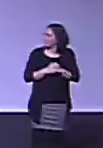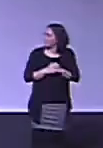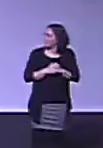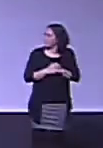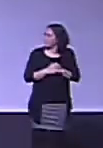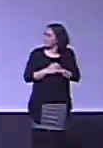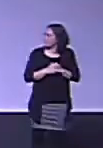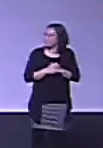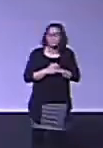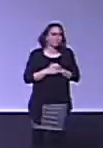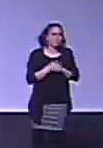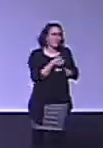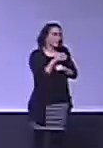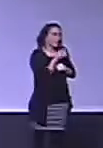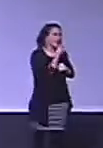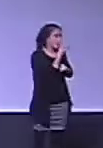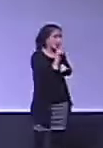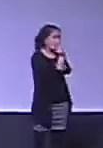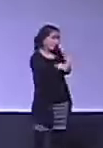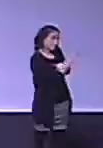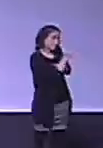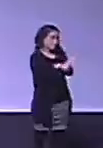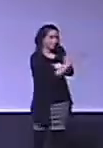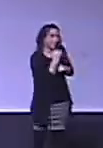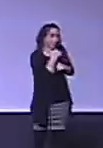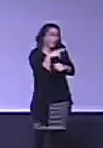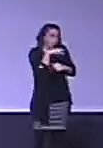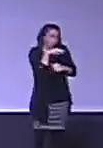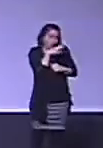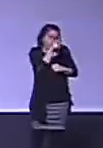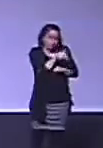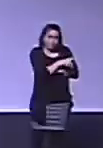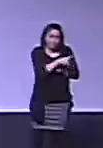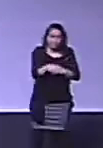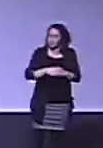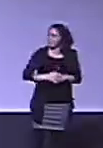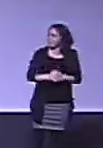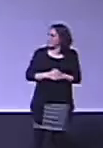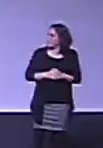itzen batzuk esango diguzu, ez? Izkiguzu, bai? Zurea da.